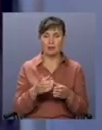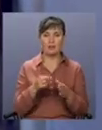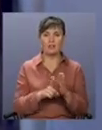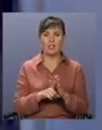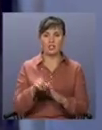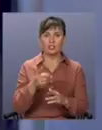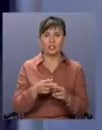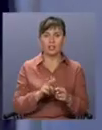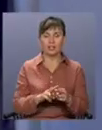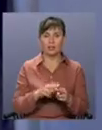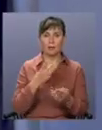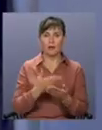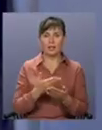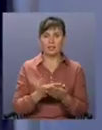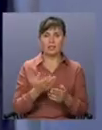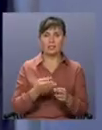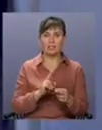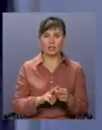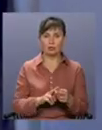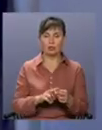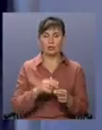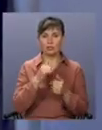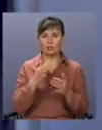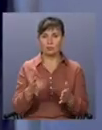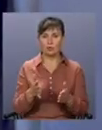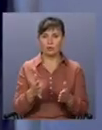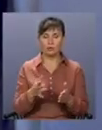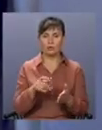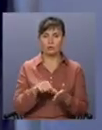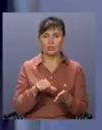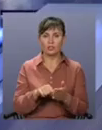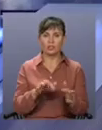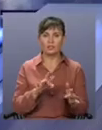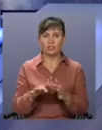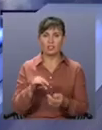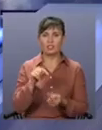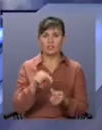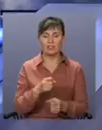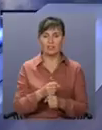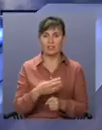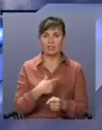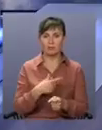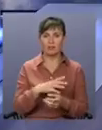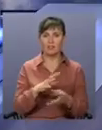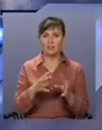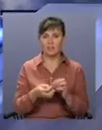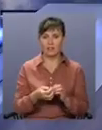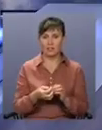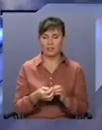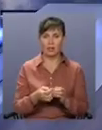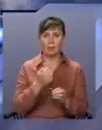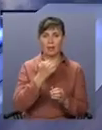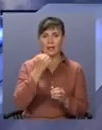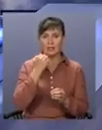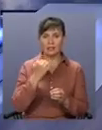это органолептические показатели, которые инспектор смотрит на участника движения и, соответственно, делает для себя выводы.